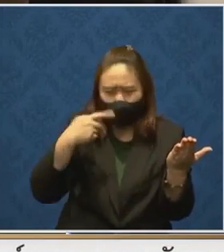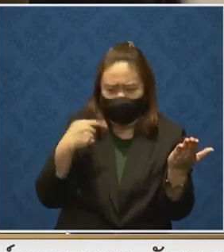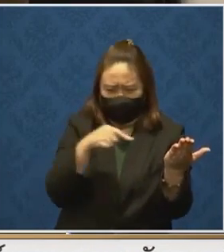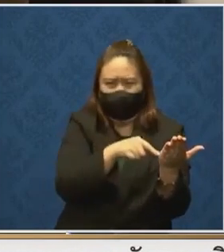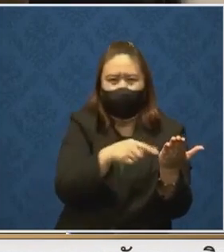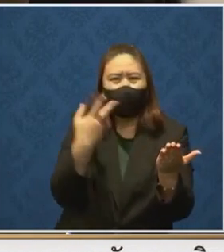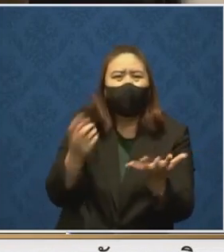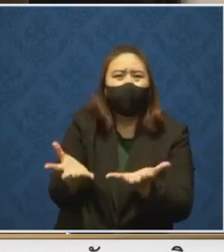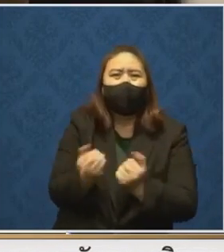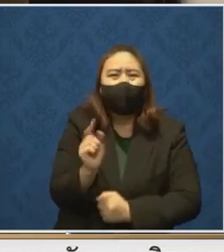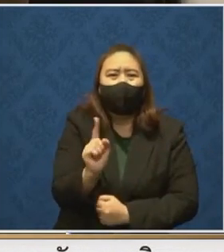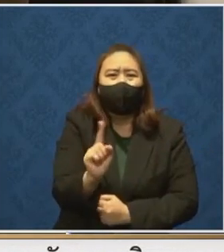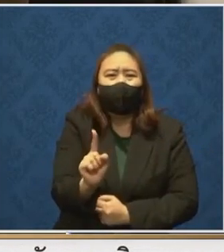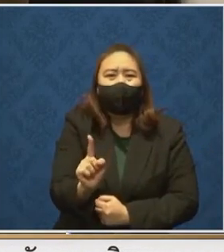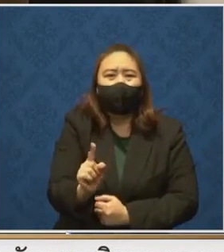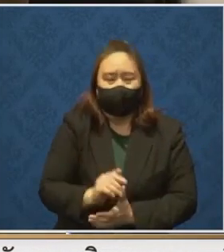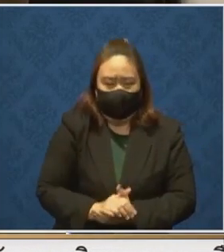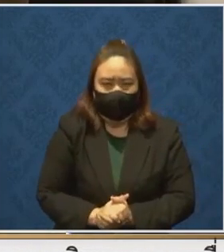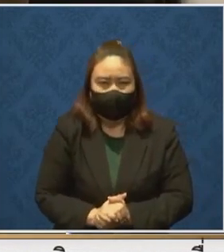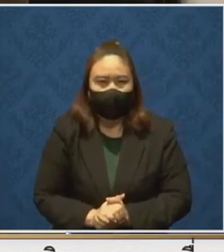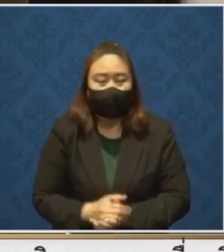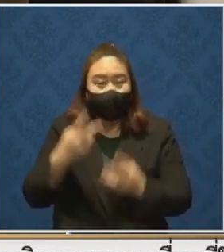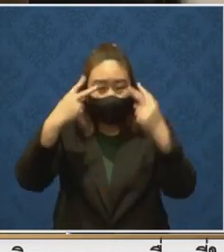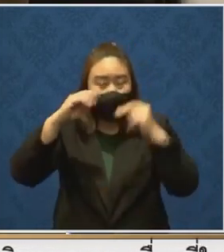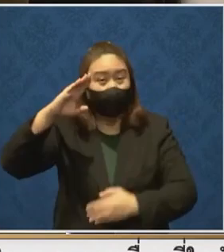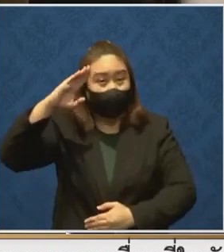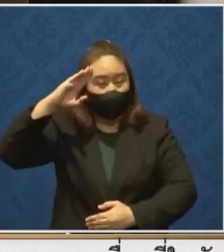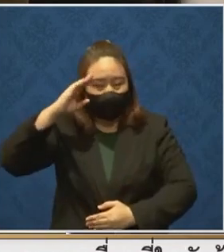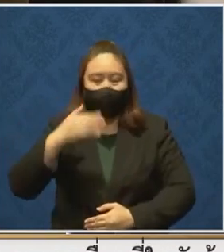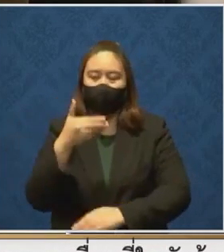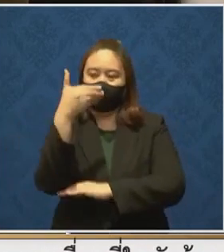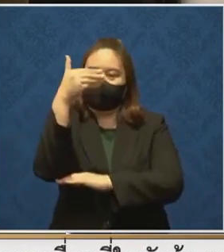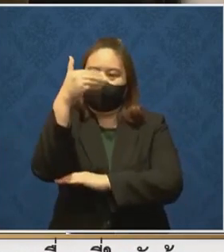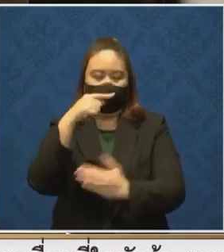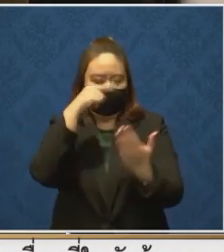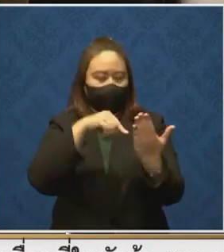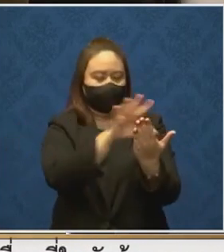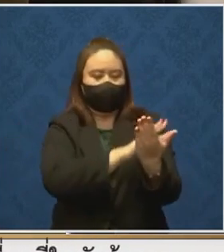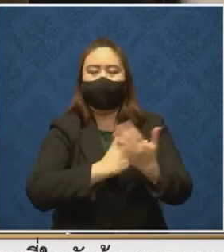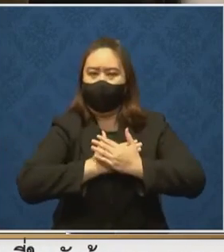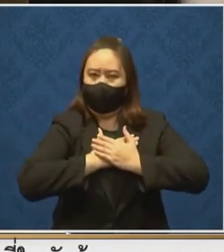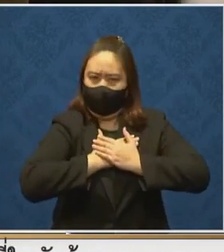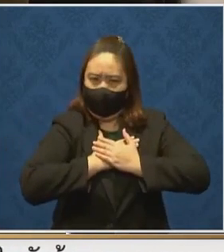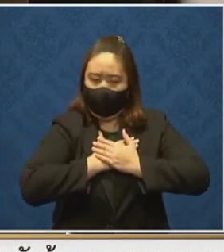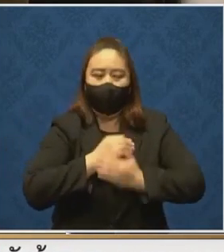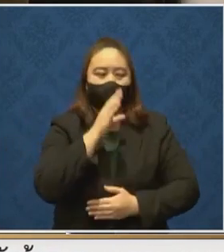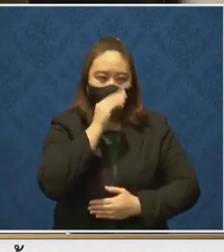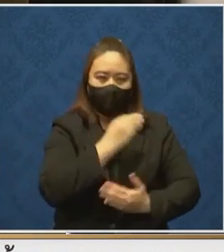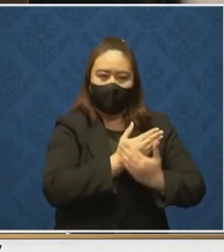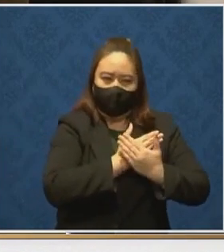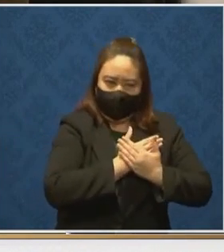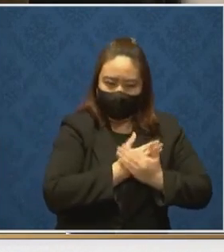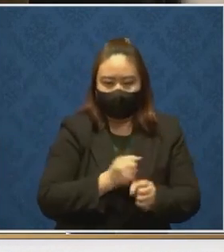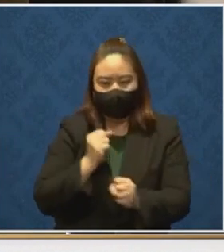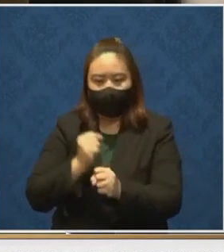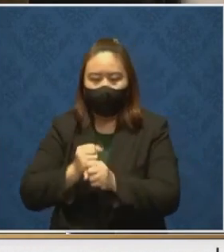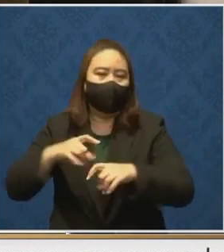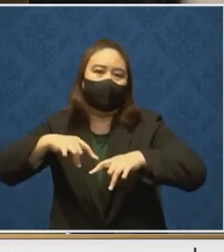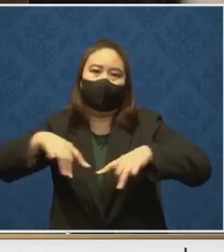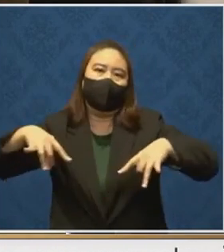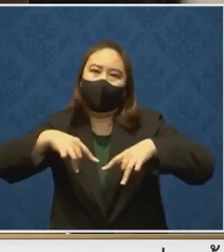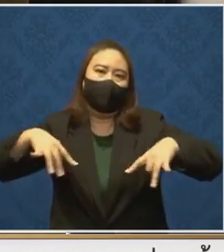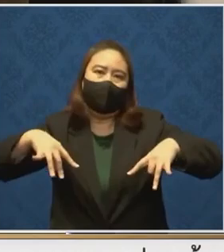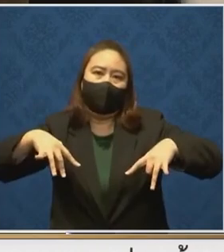ครั้งนี้คนรักชาติอย่คนเองประยุติคำพูกบการกระทำขัดกันมากเราเพ่งเคยเห็น